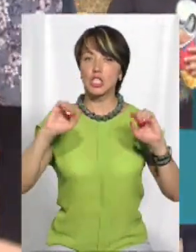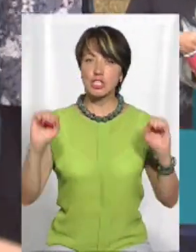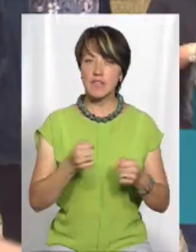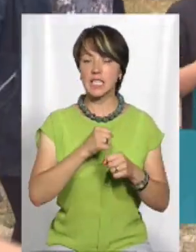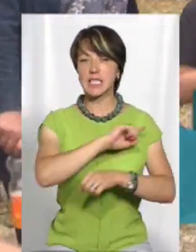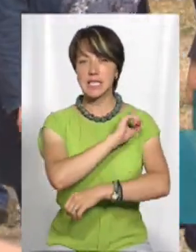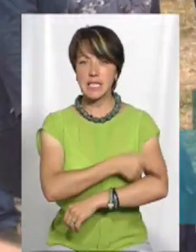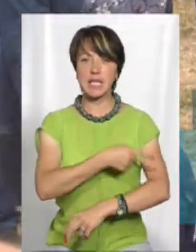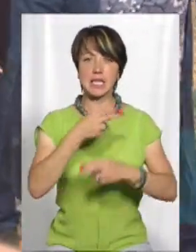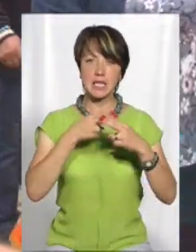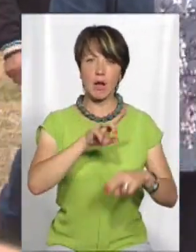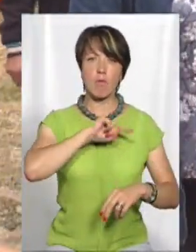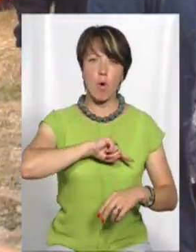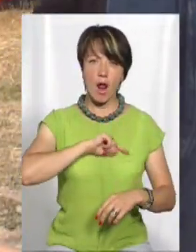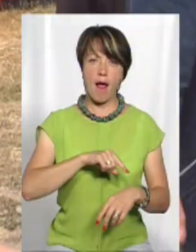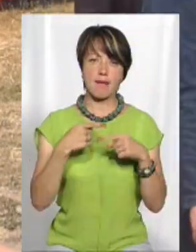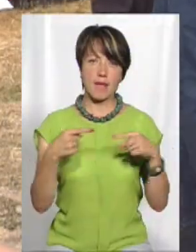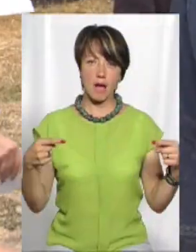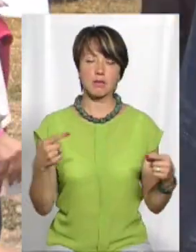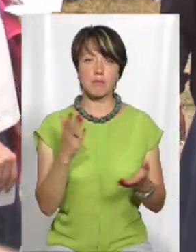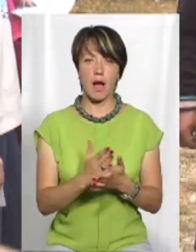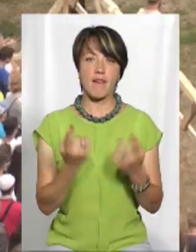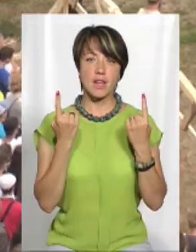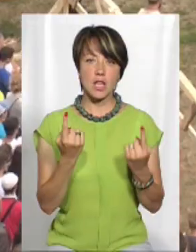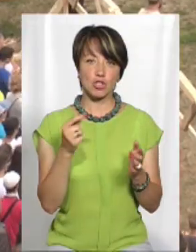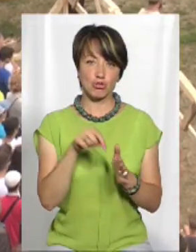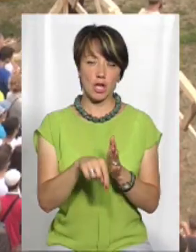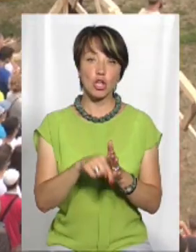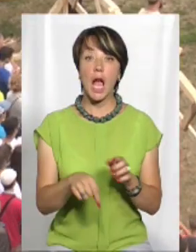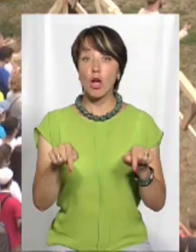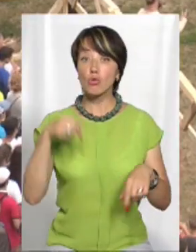техніка, і моральні якості. Все це має надзвичайно велике значення.